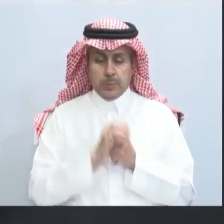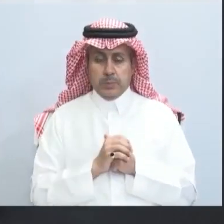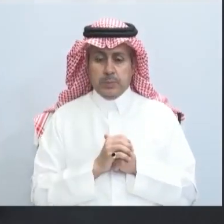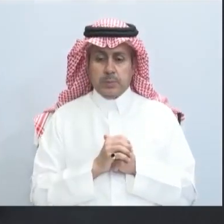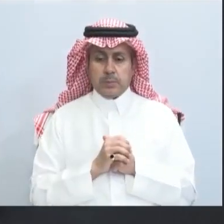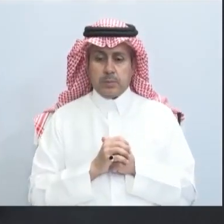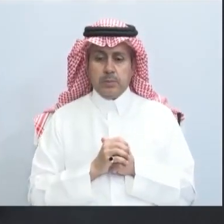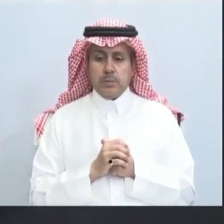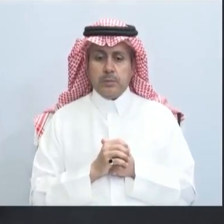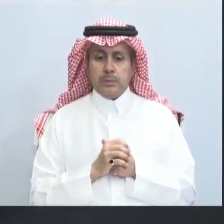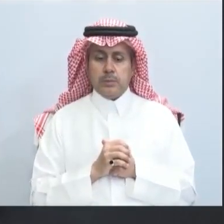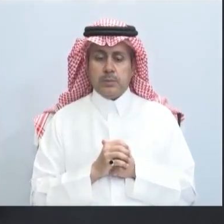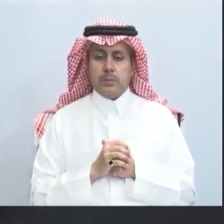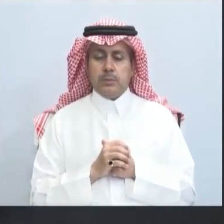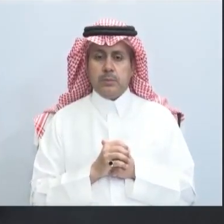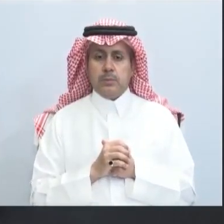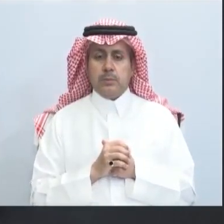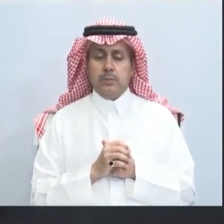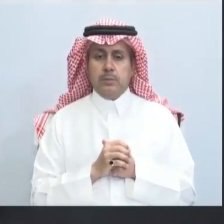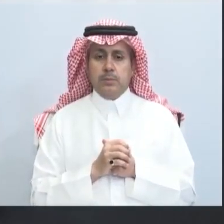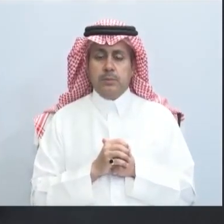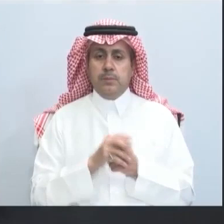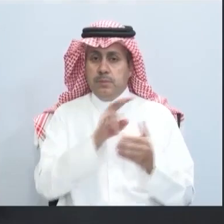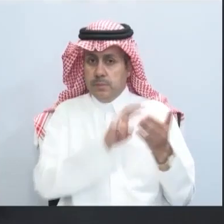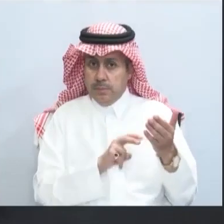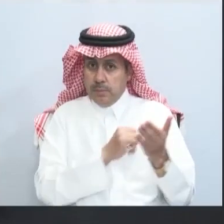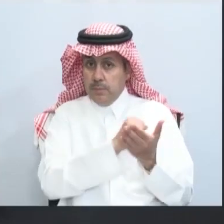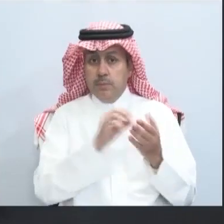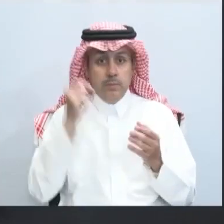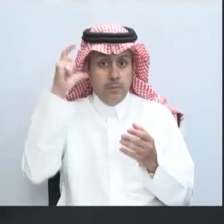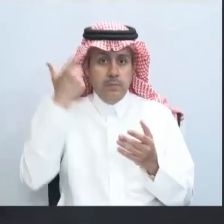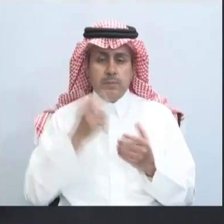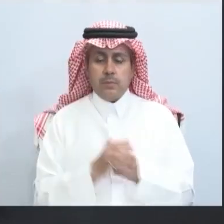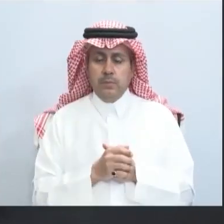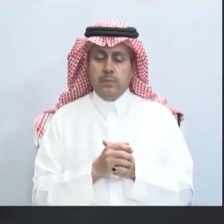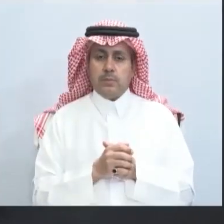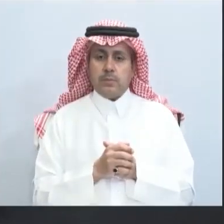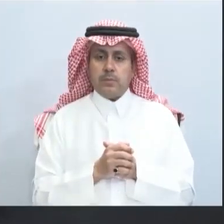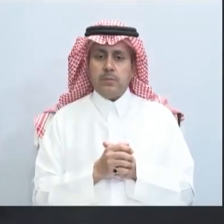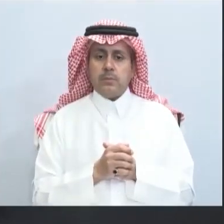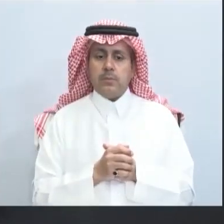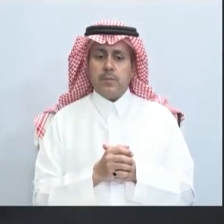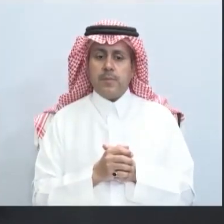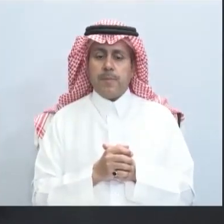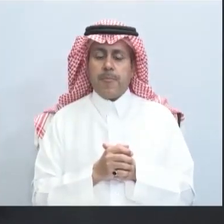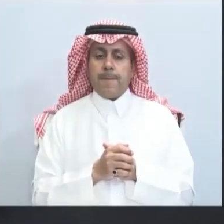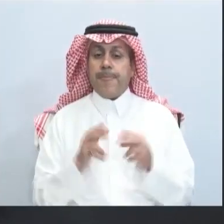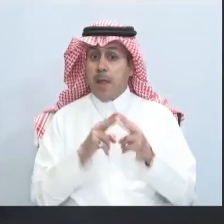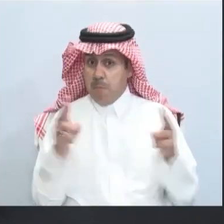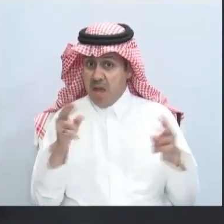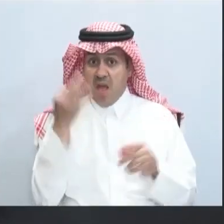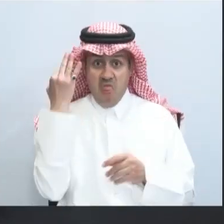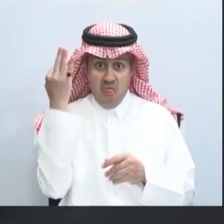النسخ ان ذلكم النص قد نسخ ولا يعمل به ذكرنا ثلاث